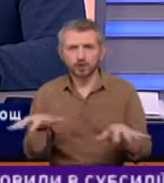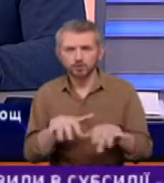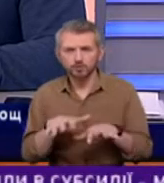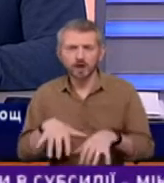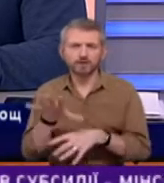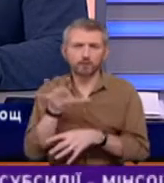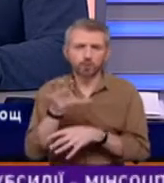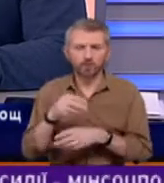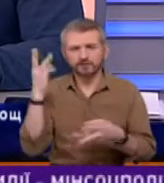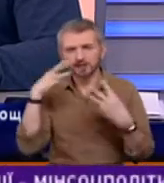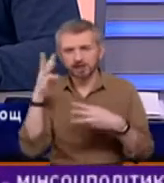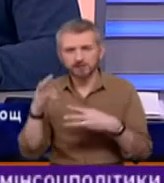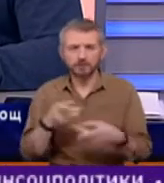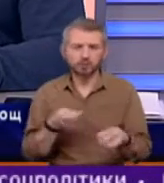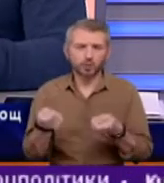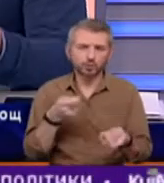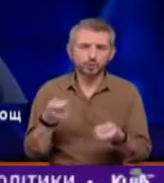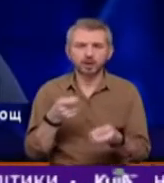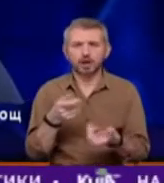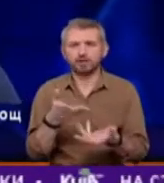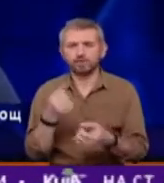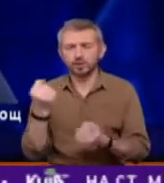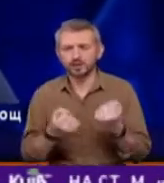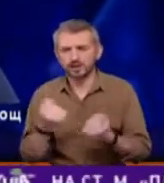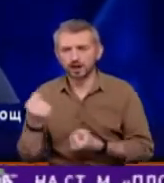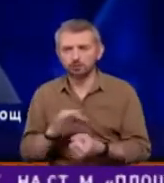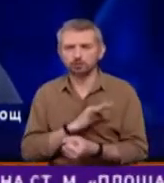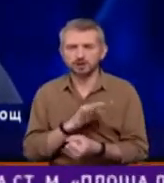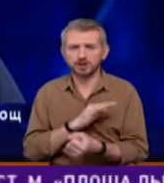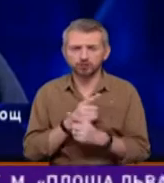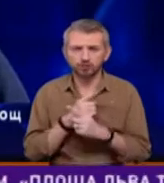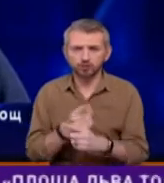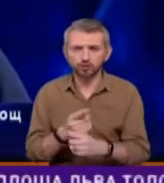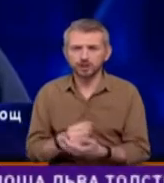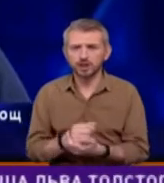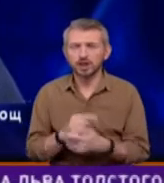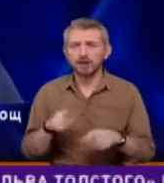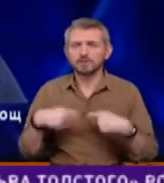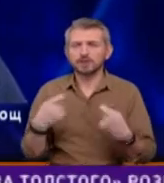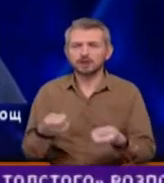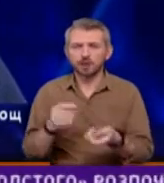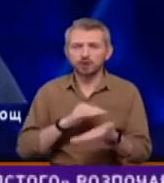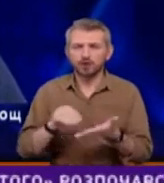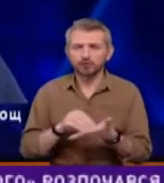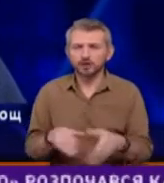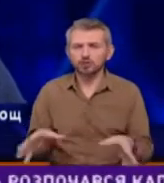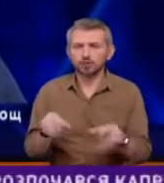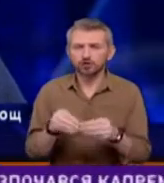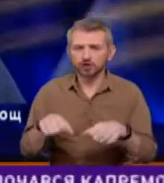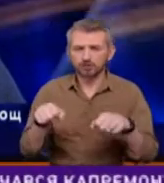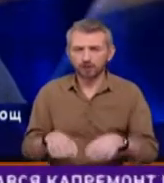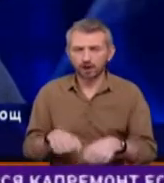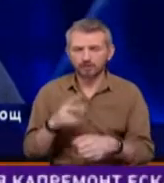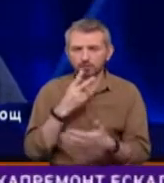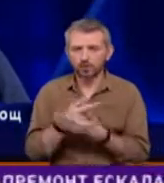стиліста, продюсера, менеджера, водія, юридичний супровід, передачу авторських і суміжних прав на відтворення і на